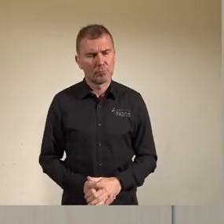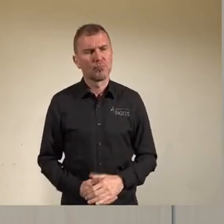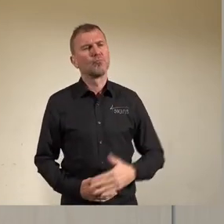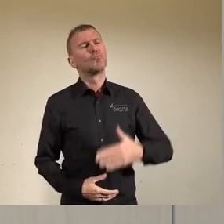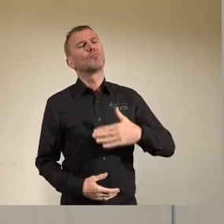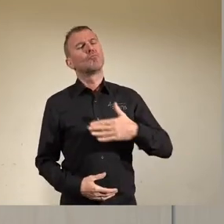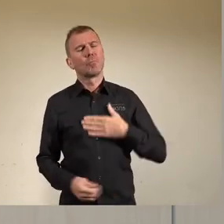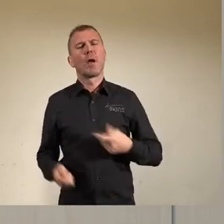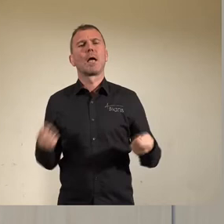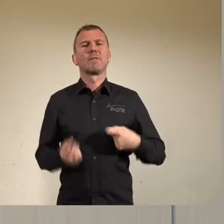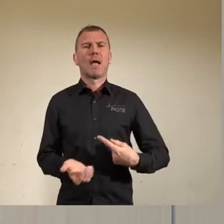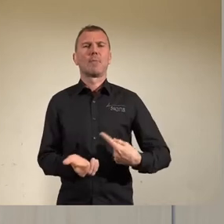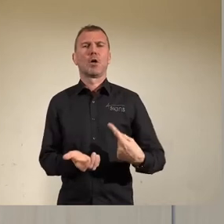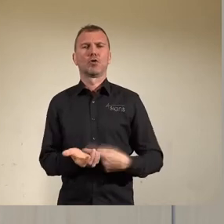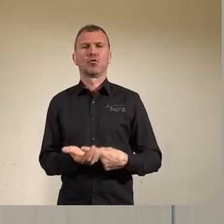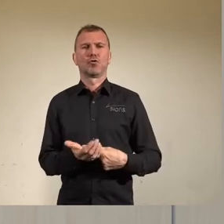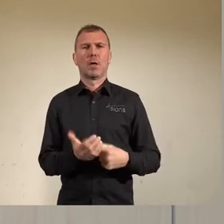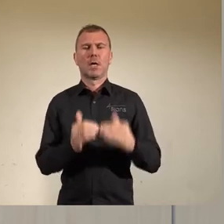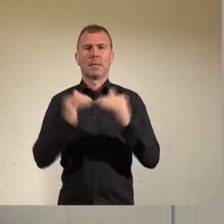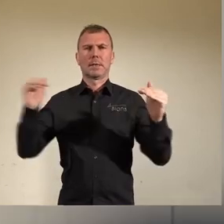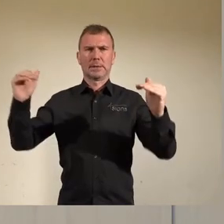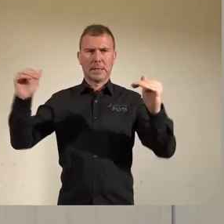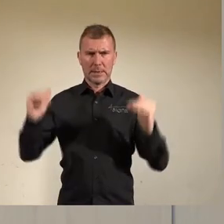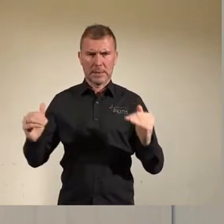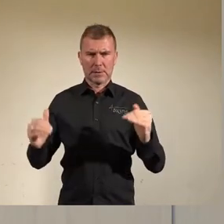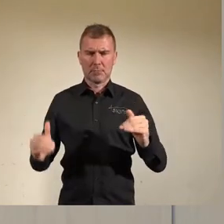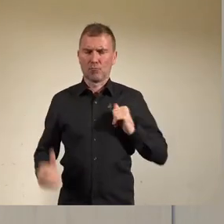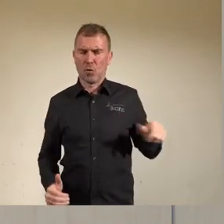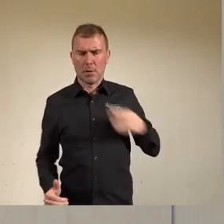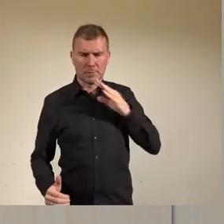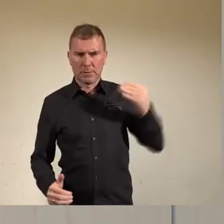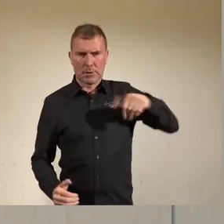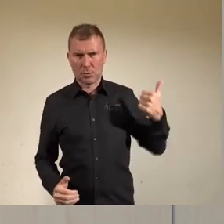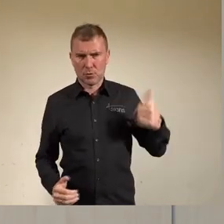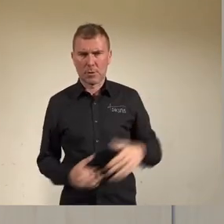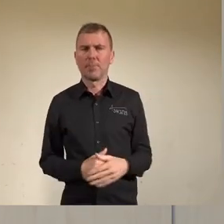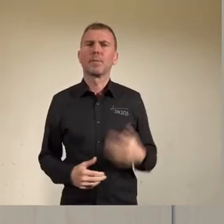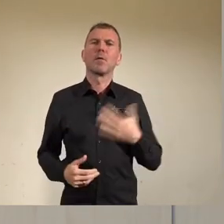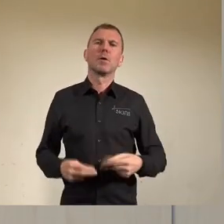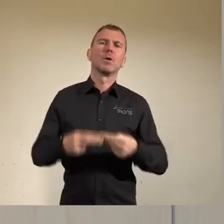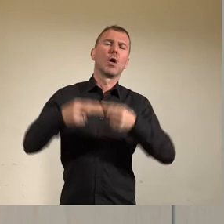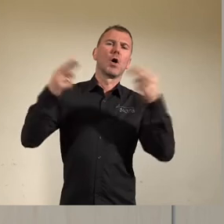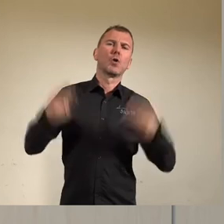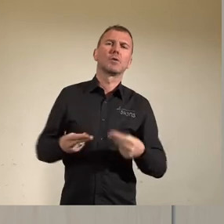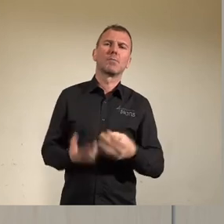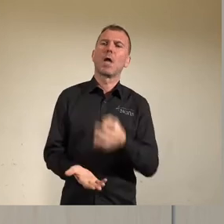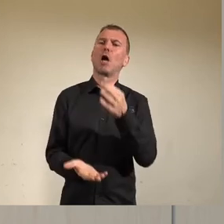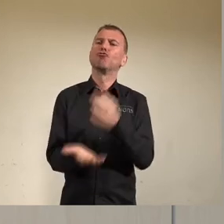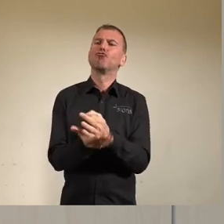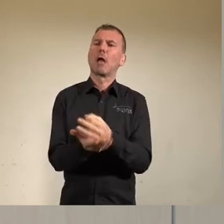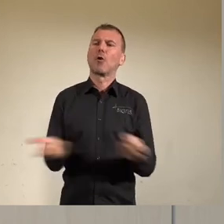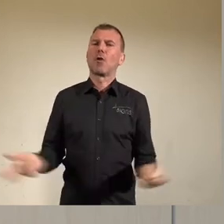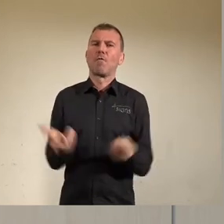die Gewerbesteuer, den Gewerbesteuerhebesatz senken, da wird mein Kollege noch was zu sagen. Wir wollen ein Konzept für die Start-up-Förderung in Auftrag